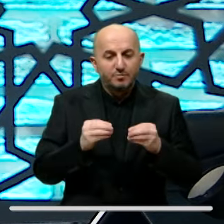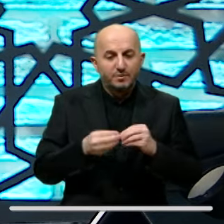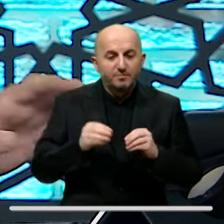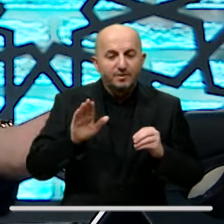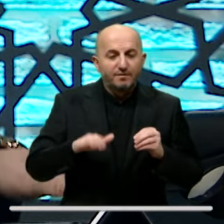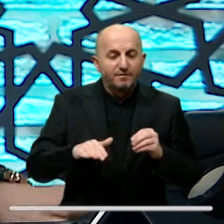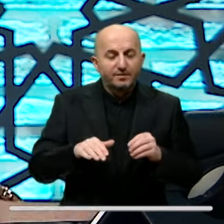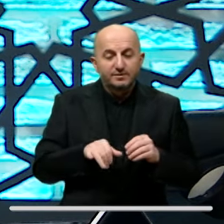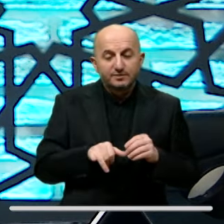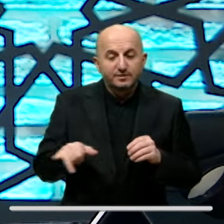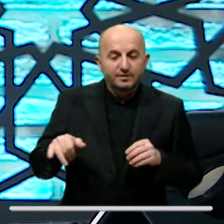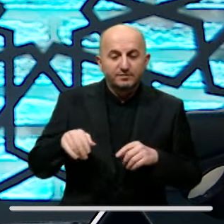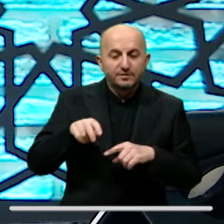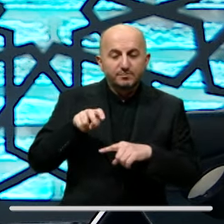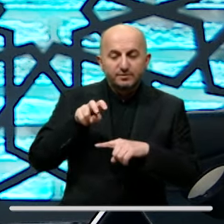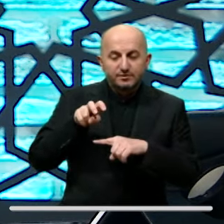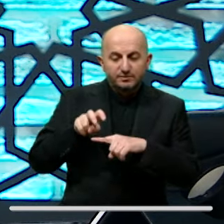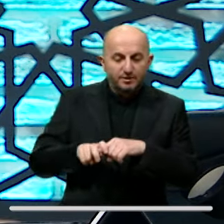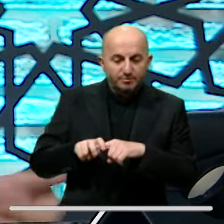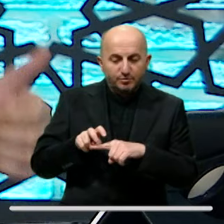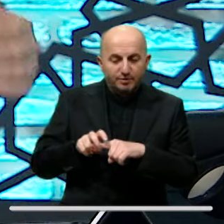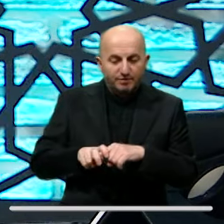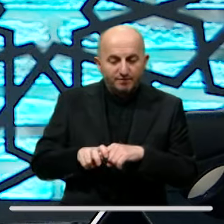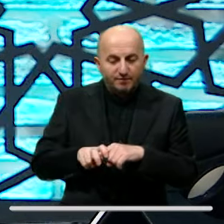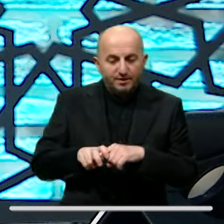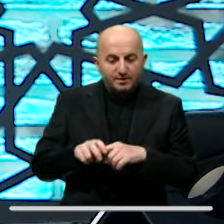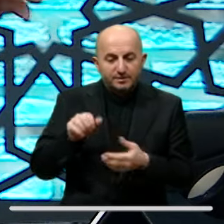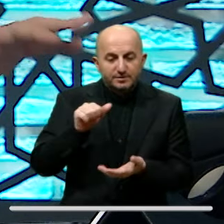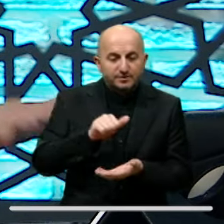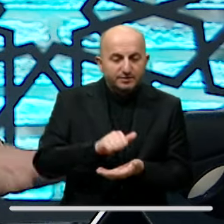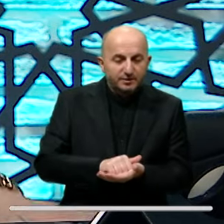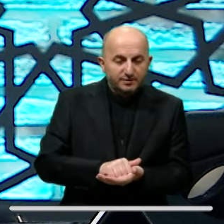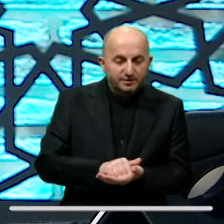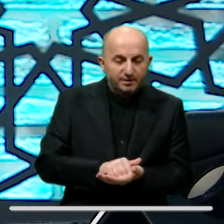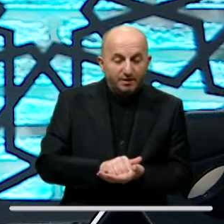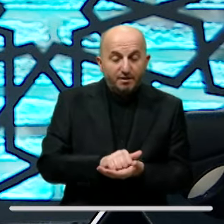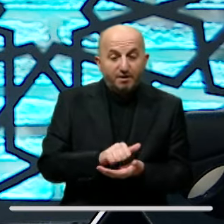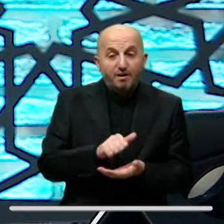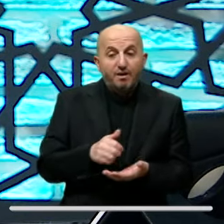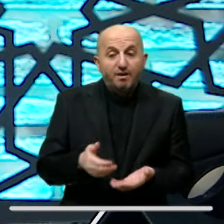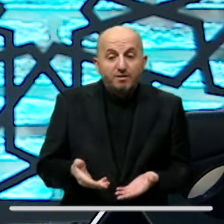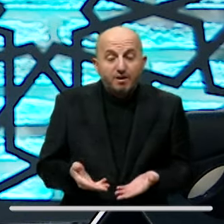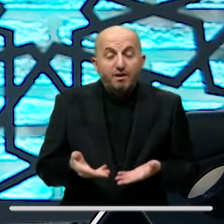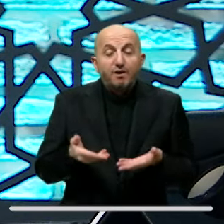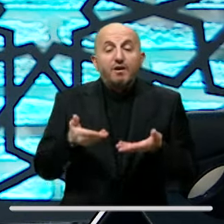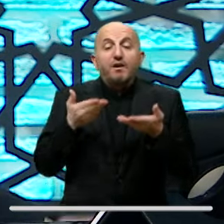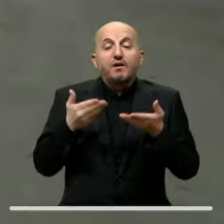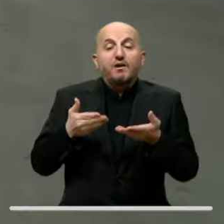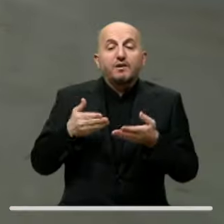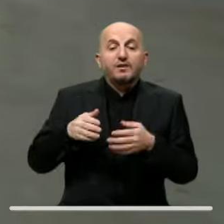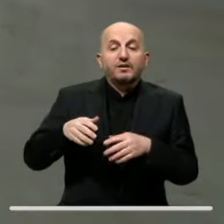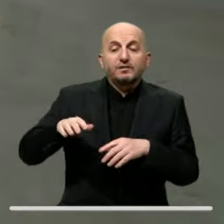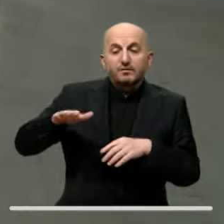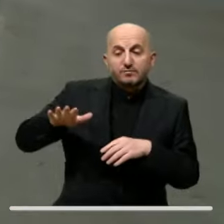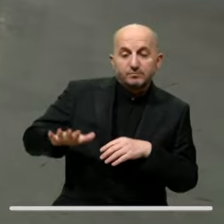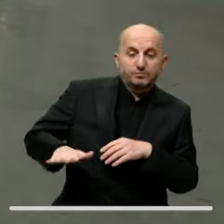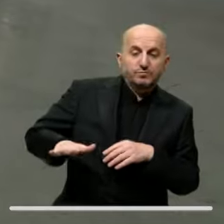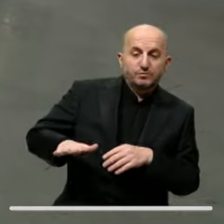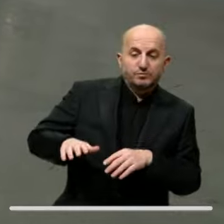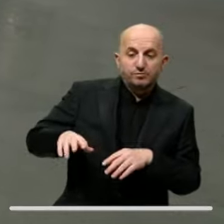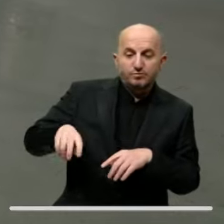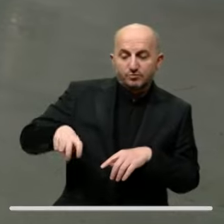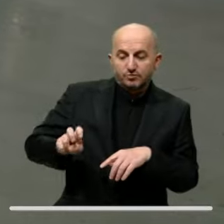vardı demek ki. Yanında bir tabure var. Secdeden kıyama kalkarken o tabureden şöyle destek alıp ya da rahleden artık tabure